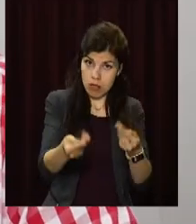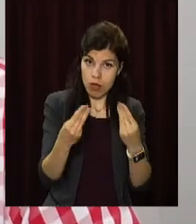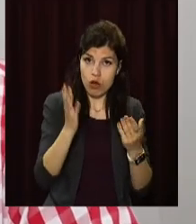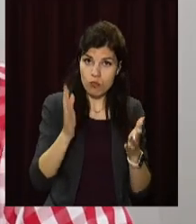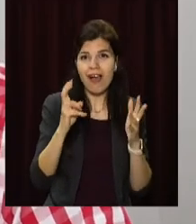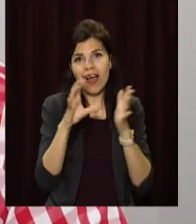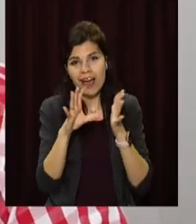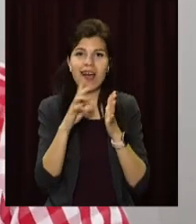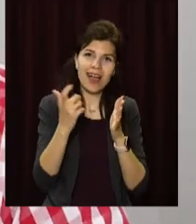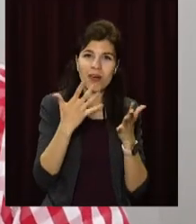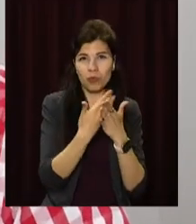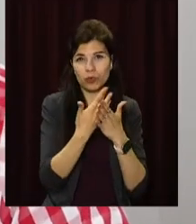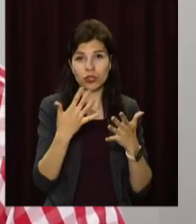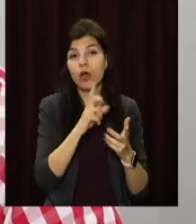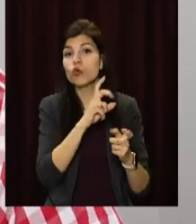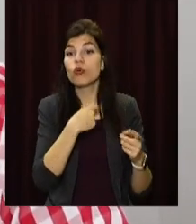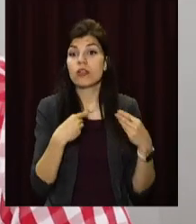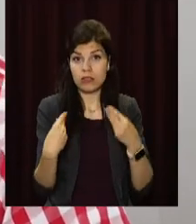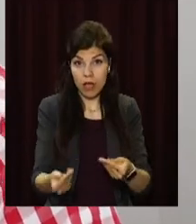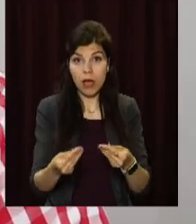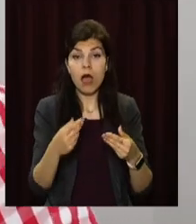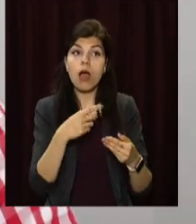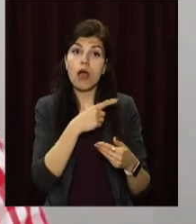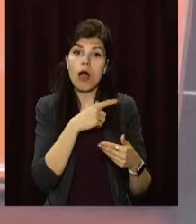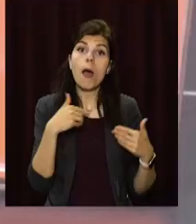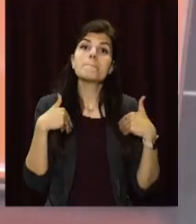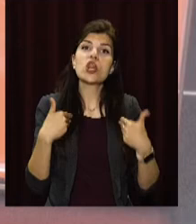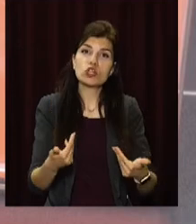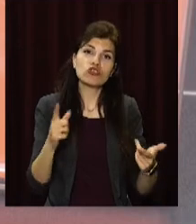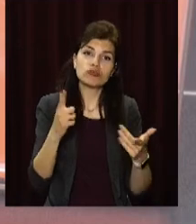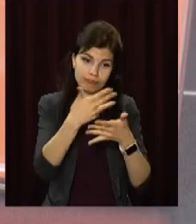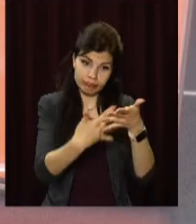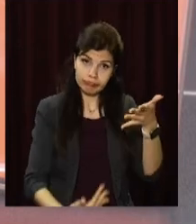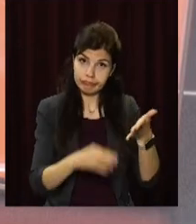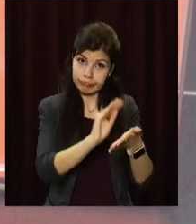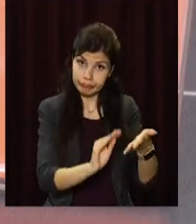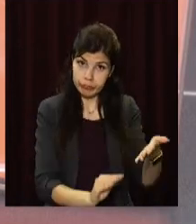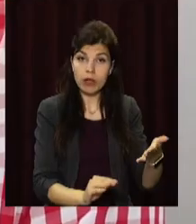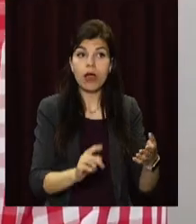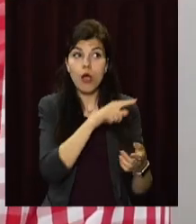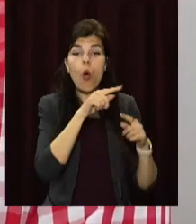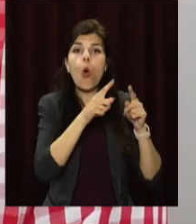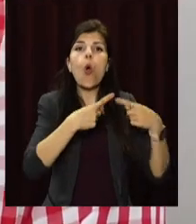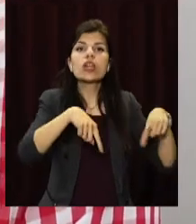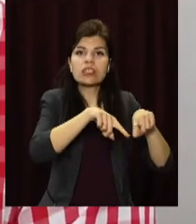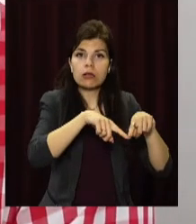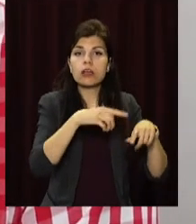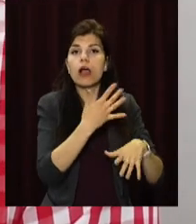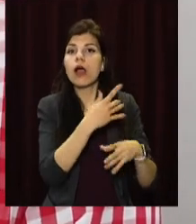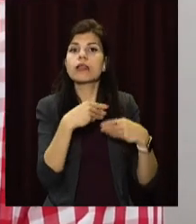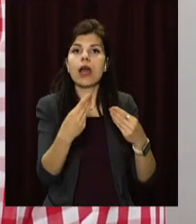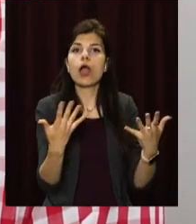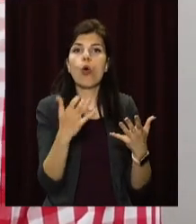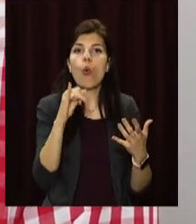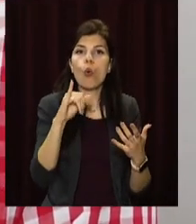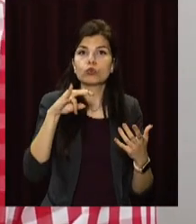тоже позволено вносить свои предложения в этот договор. Естественно, что вам организация, поставляющая какую-либо